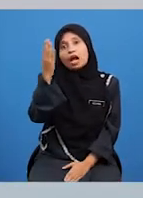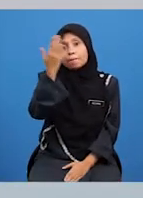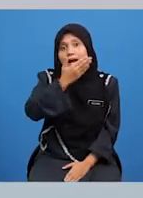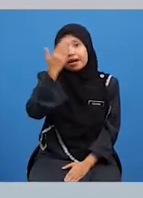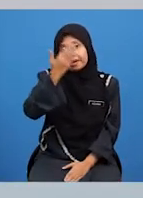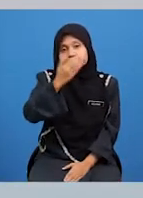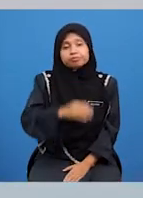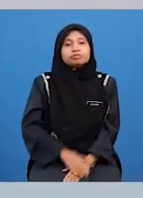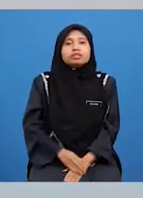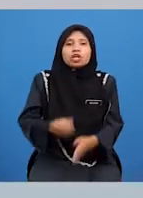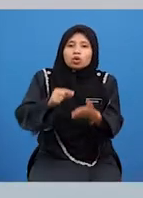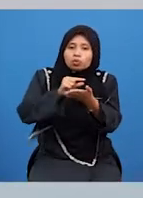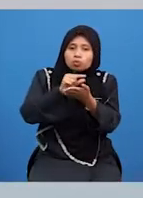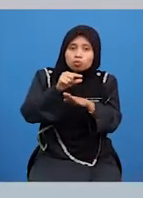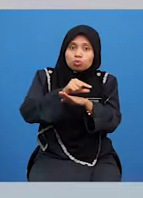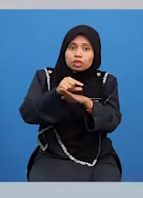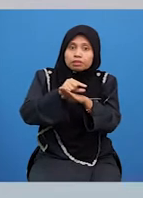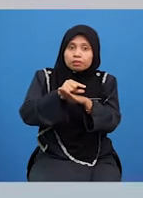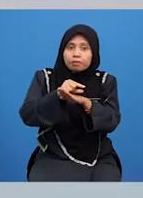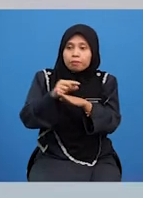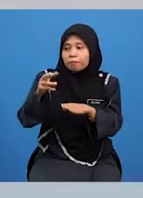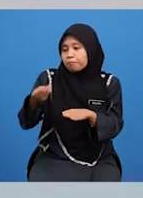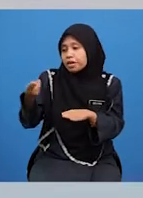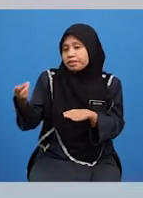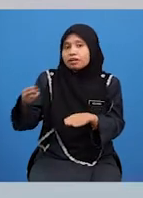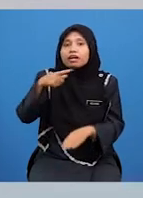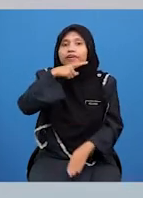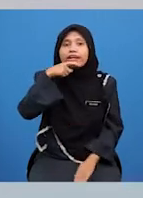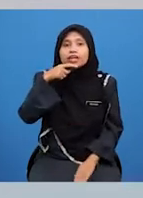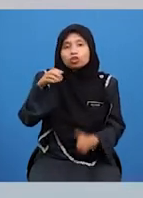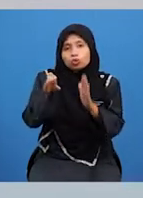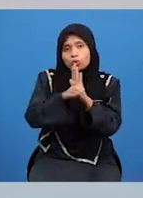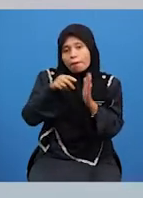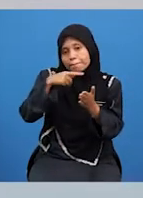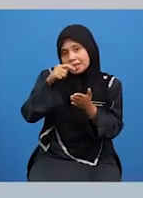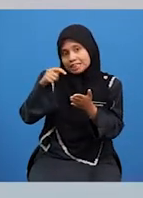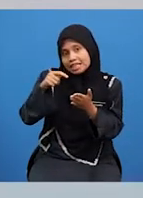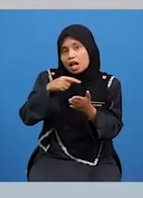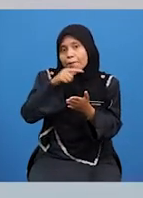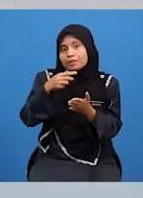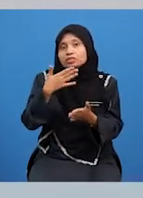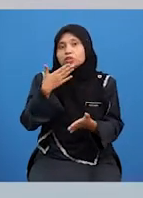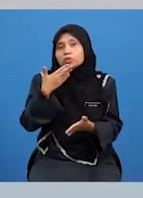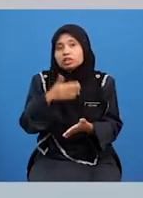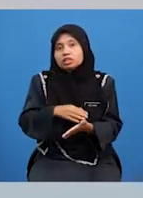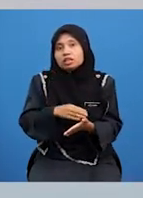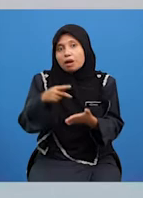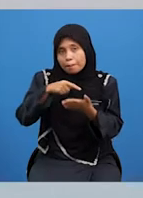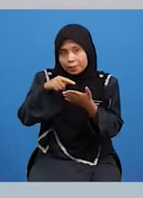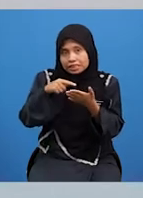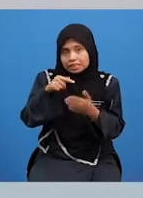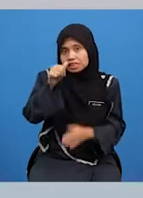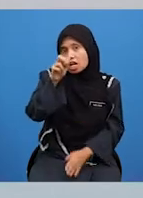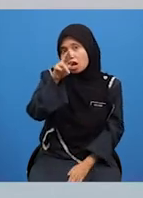lukisan menggunakan media kering seperti pensel, pensel warna, pensel